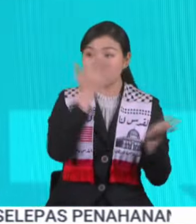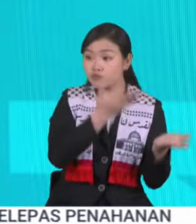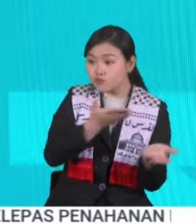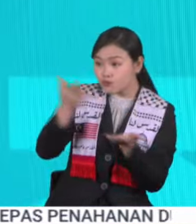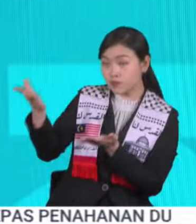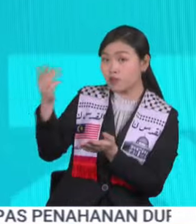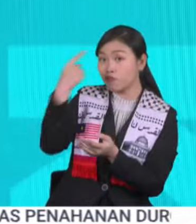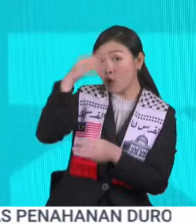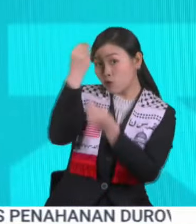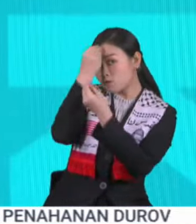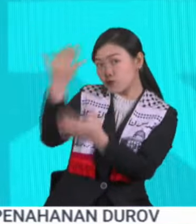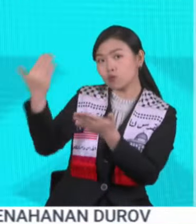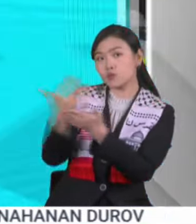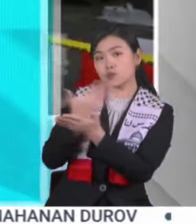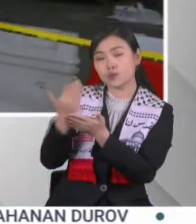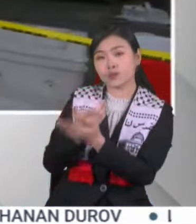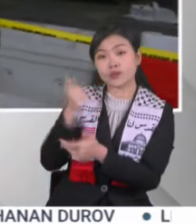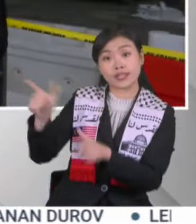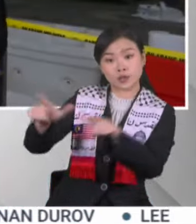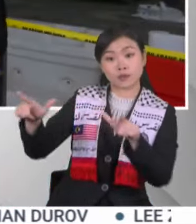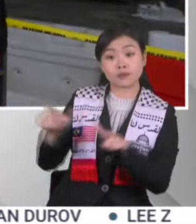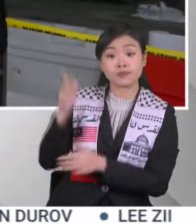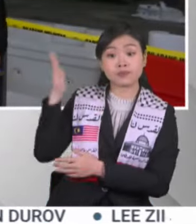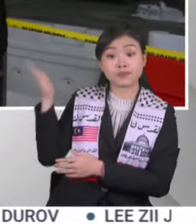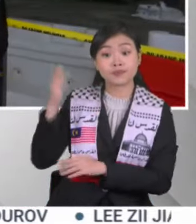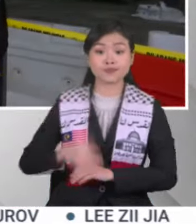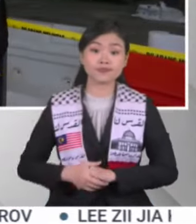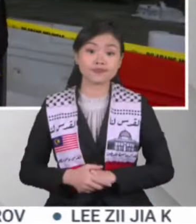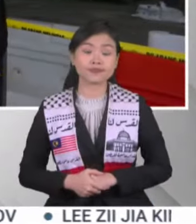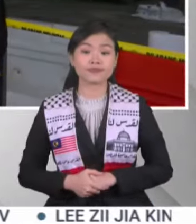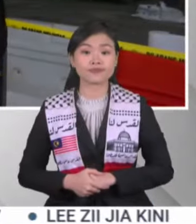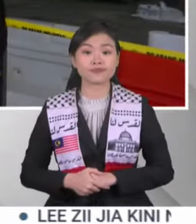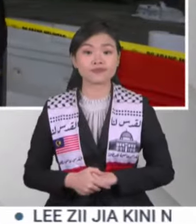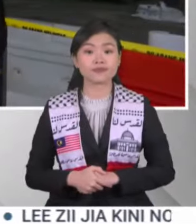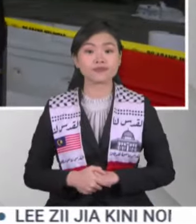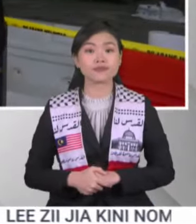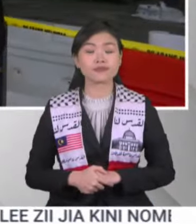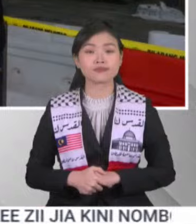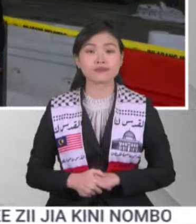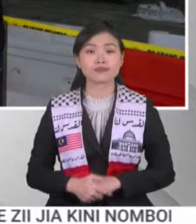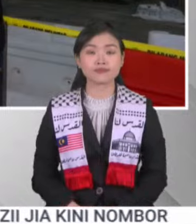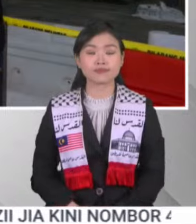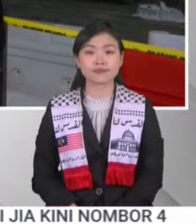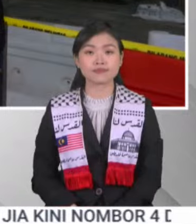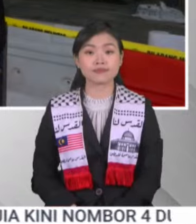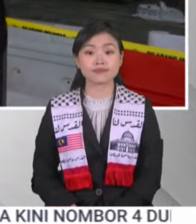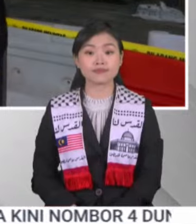kita terus saja bersama Aisyah Hisham di lokasi. Silakan Aisyah.